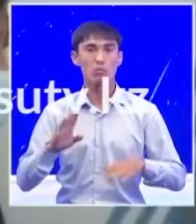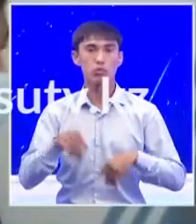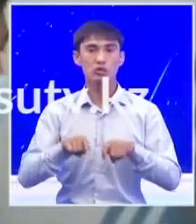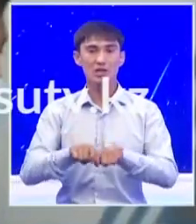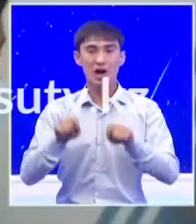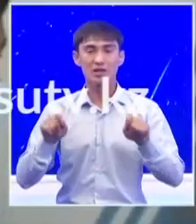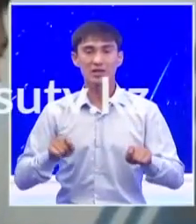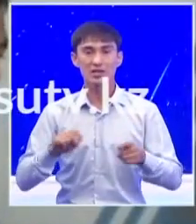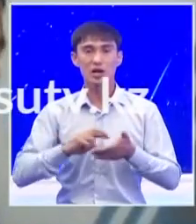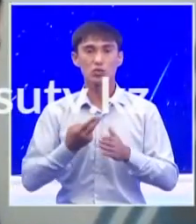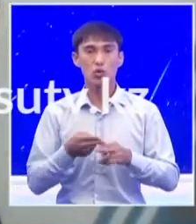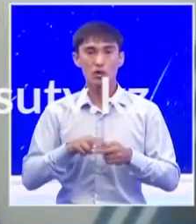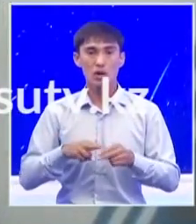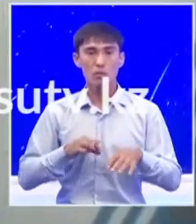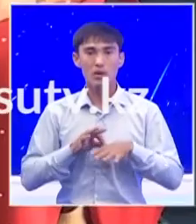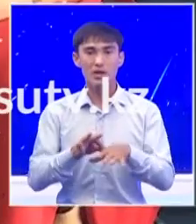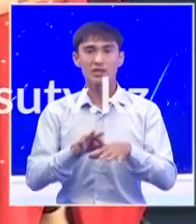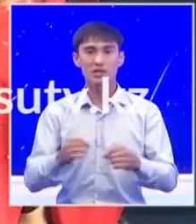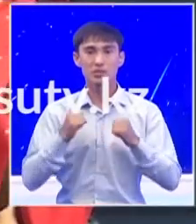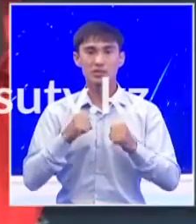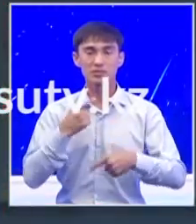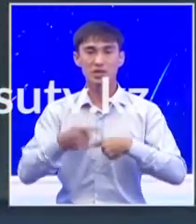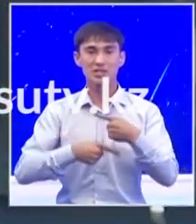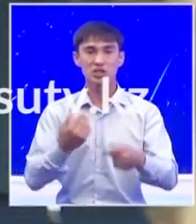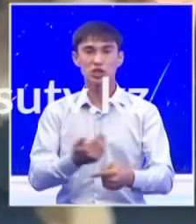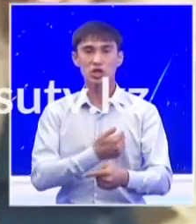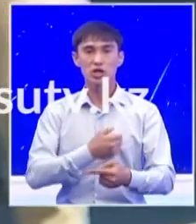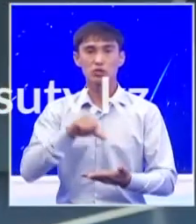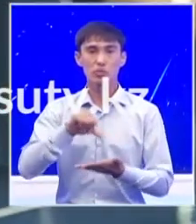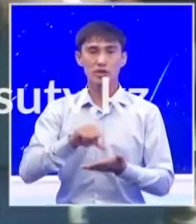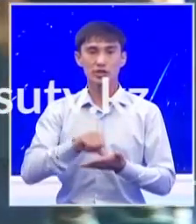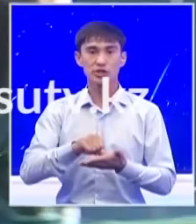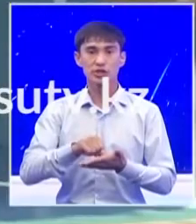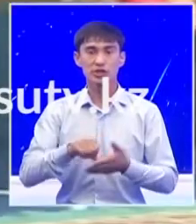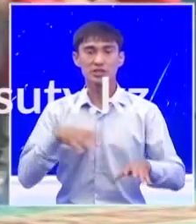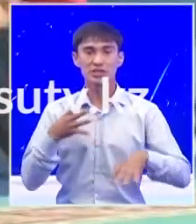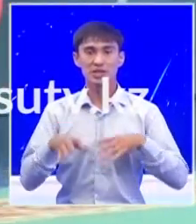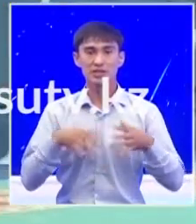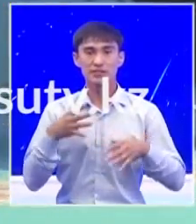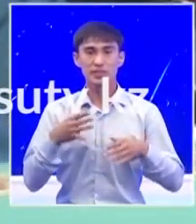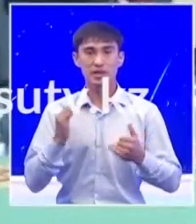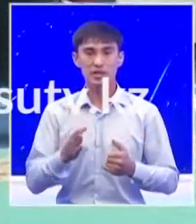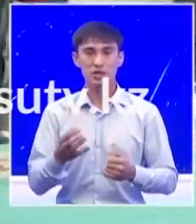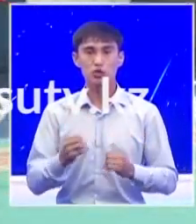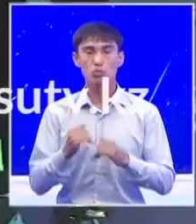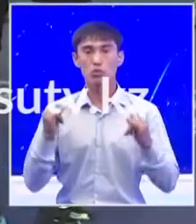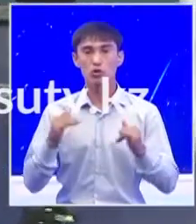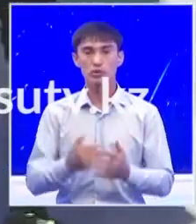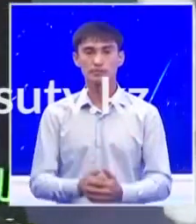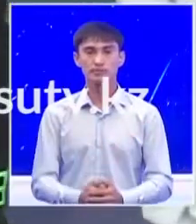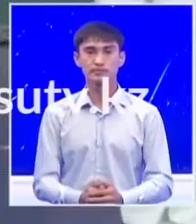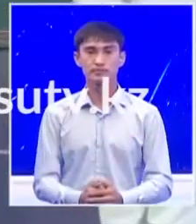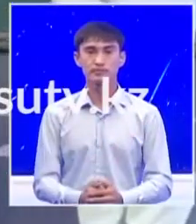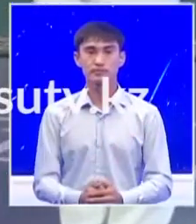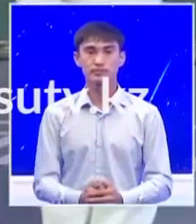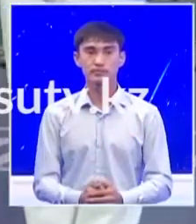открытия, которое проходило по всем спортивным традициям, желающих посещать адаптивные занятия стало еще больше.